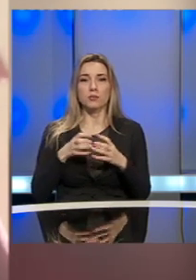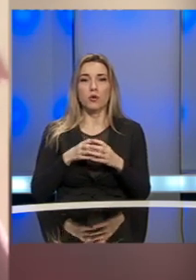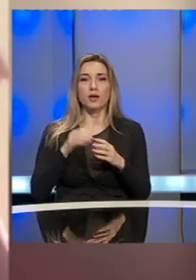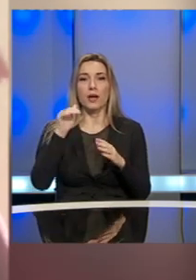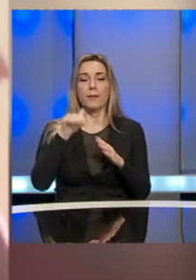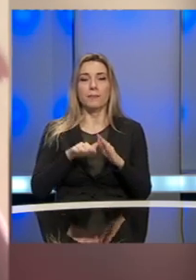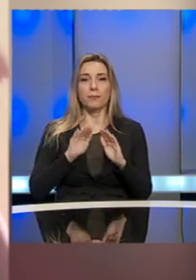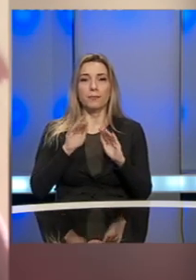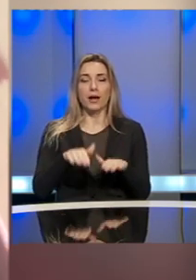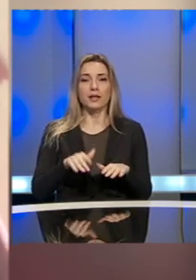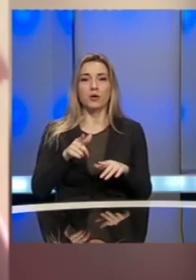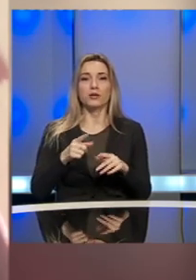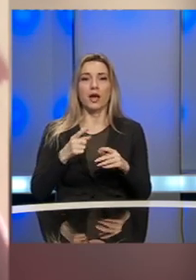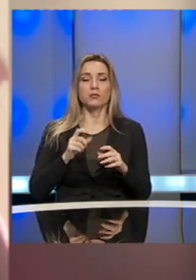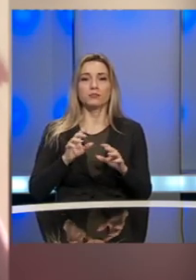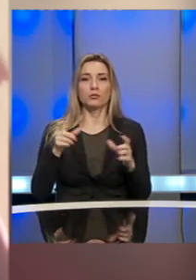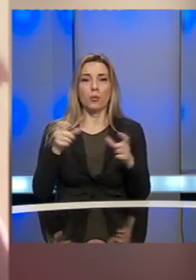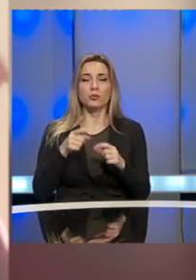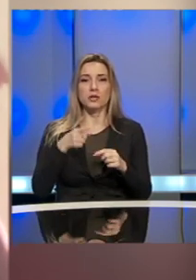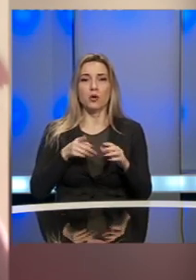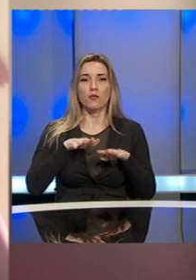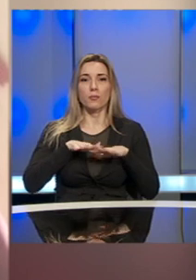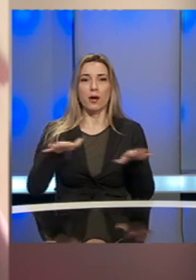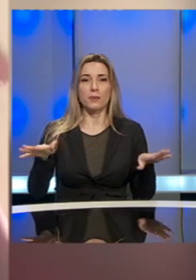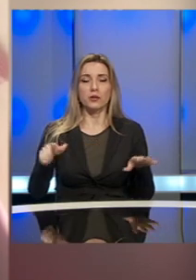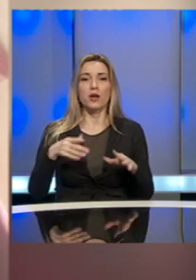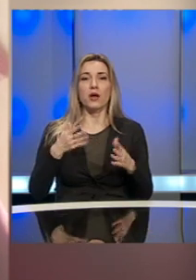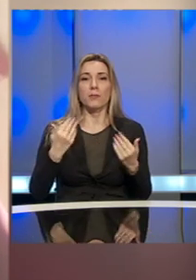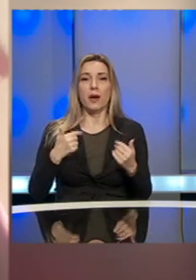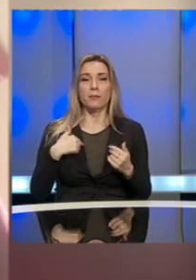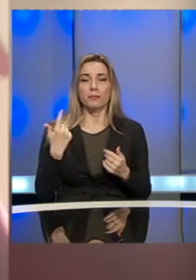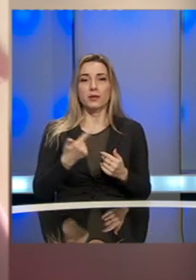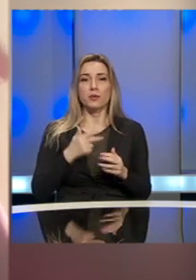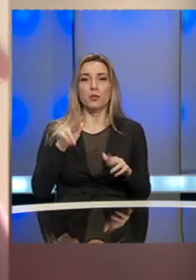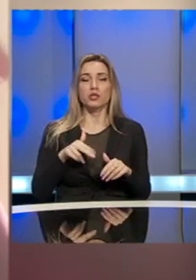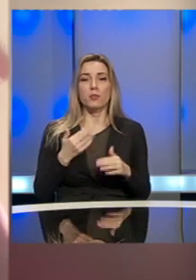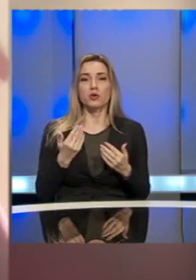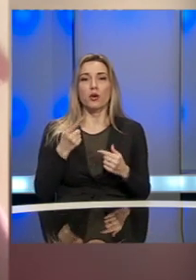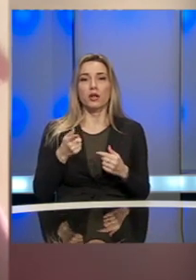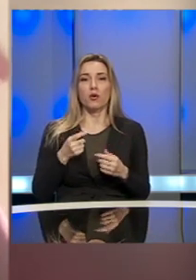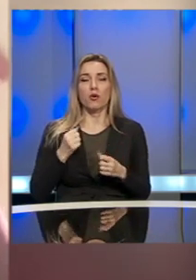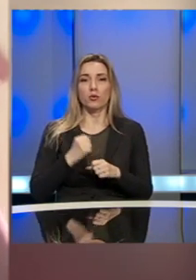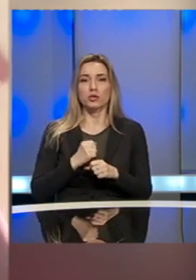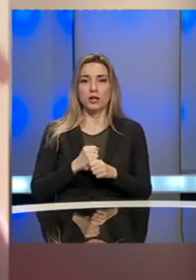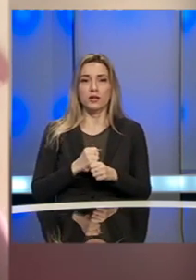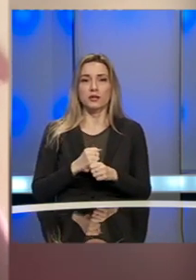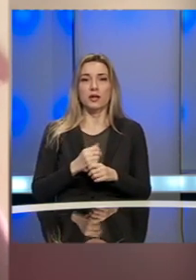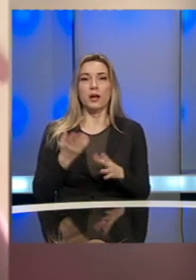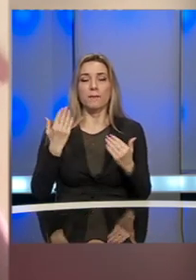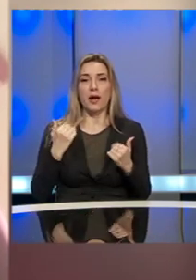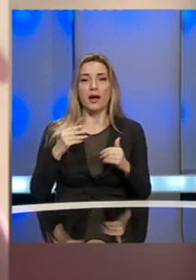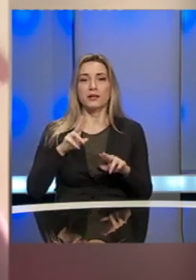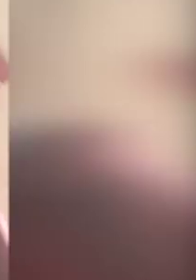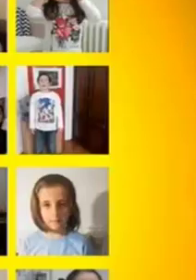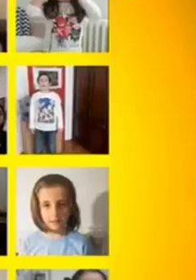na nos da obuzdaju ovu pandemiju. Pa valjda mi možemo makar toliko učiniti. Makar da ostanemo kod